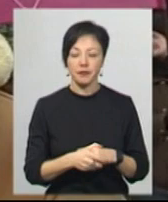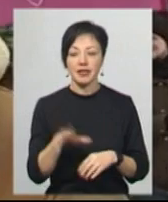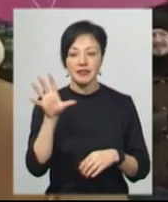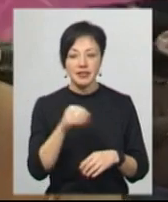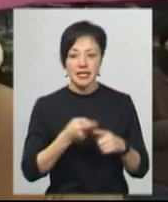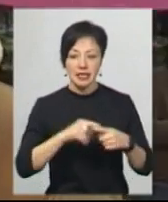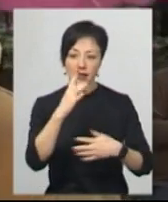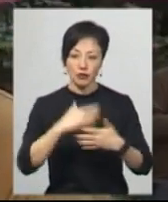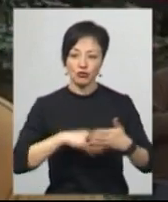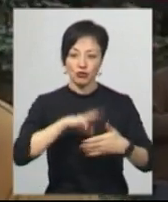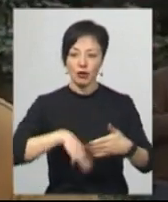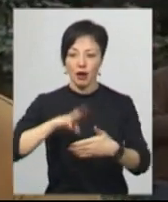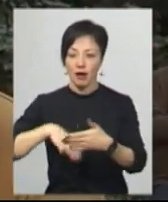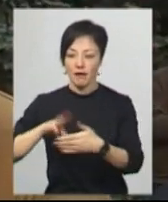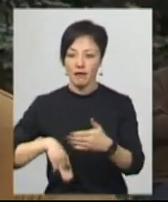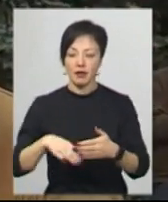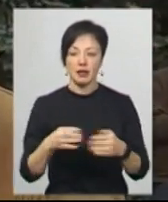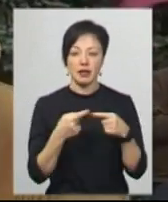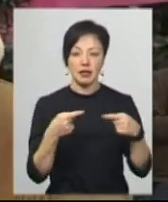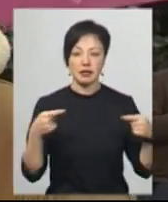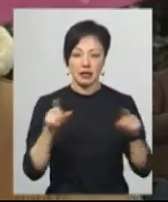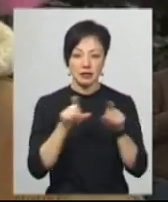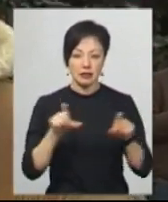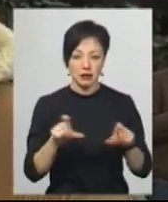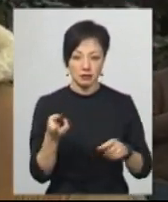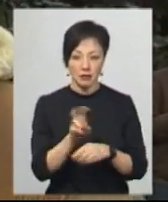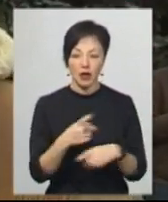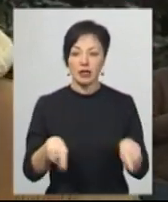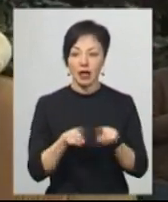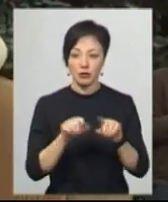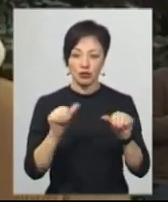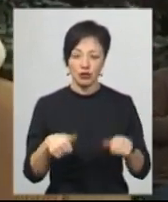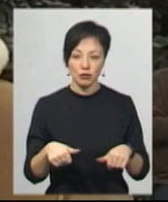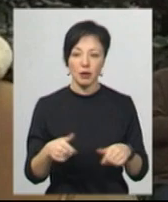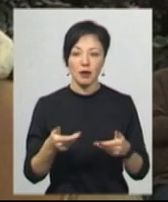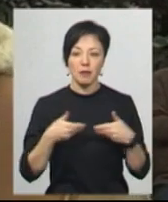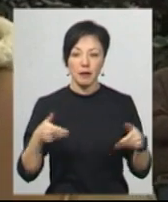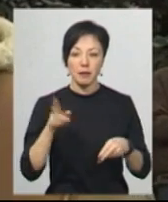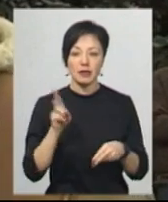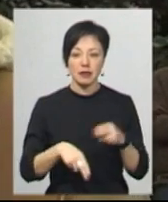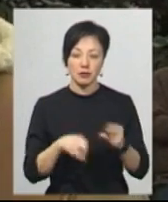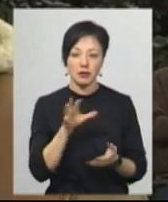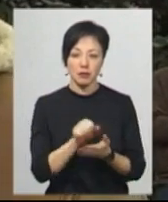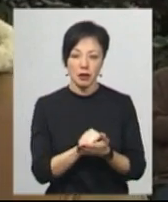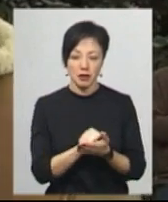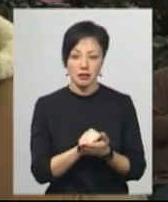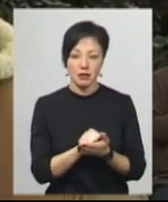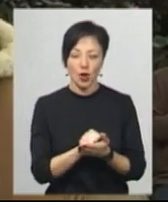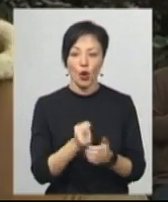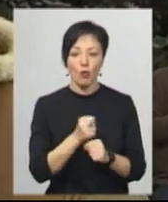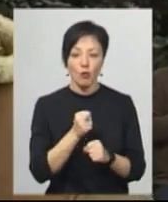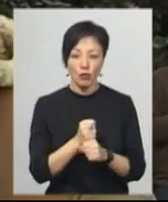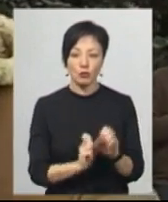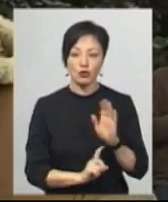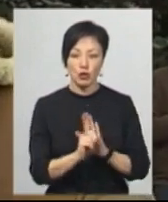це штраф. За це приходять різні інстанції. І от таким чином ми перестаємо займатися роботою,